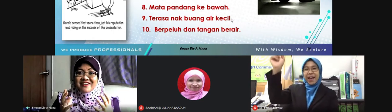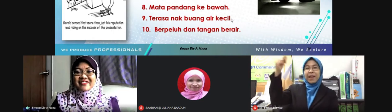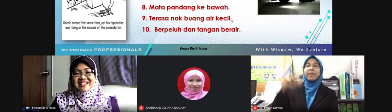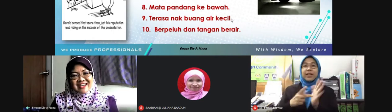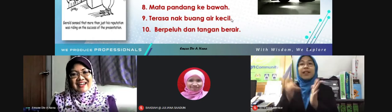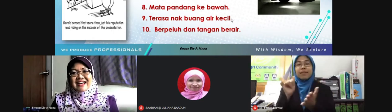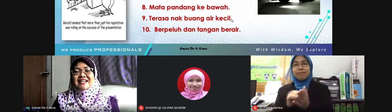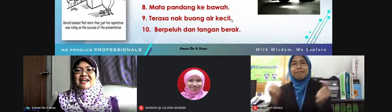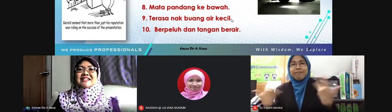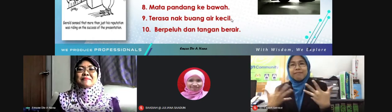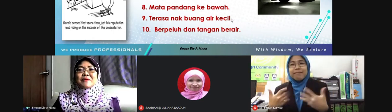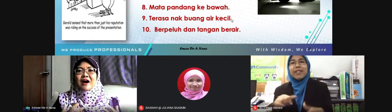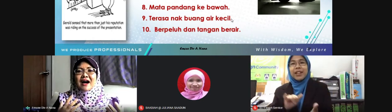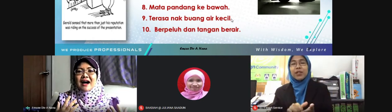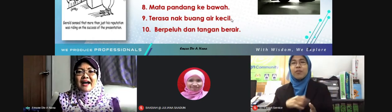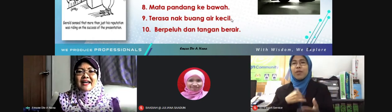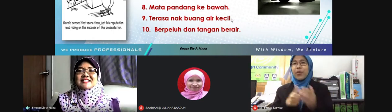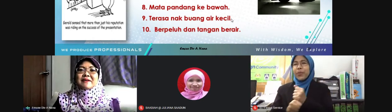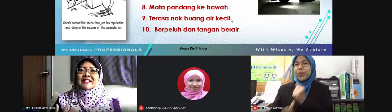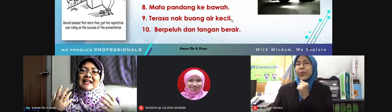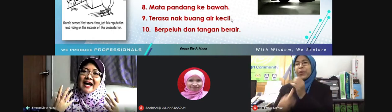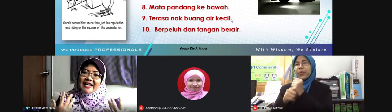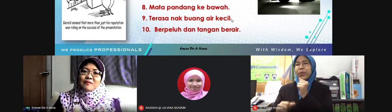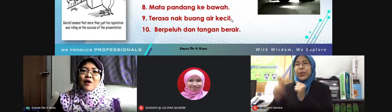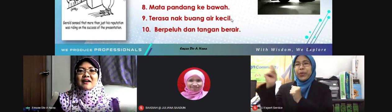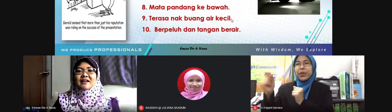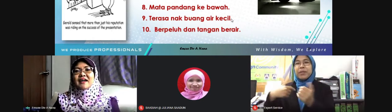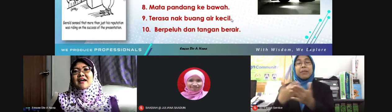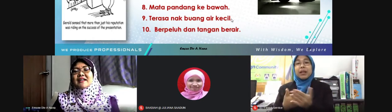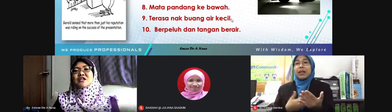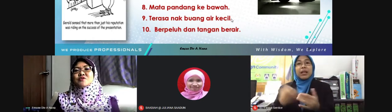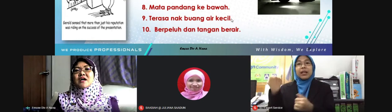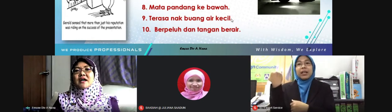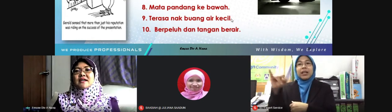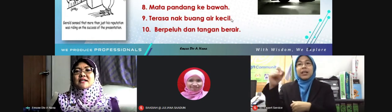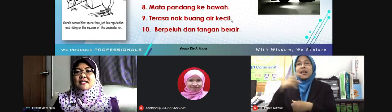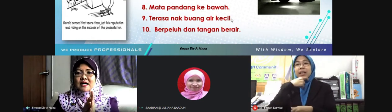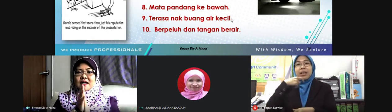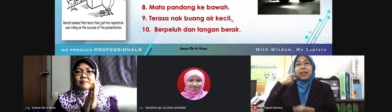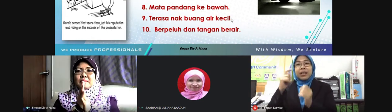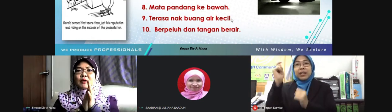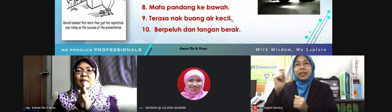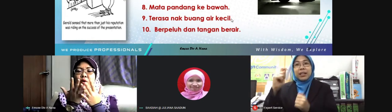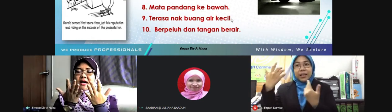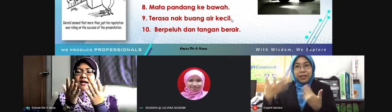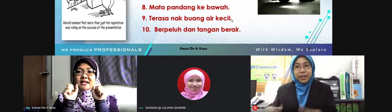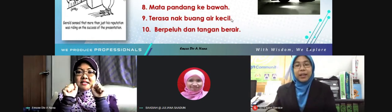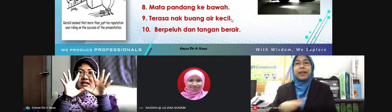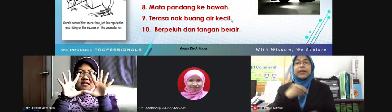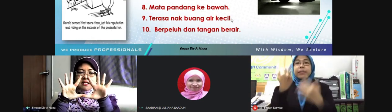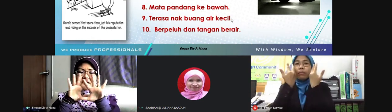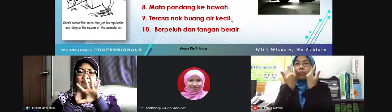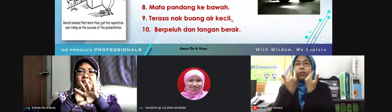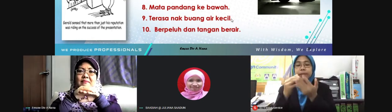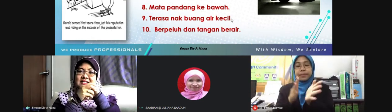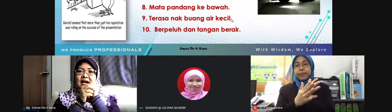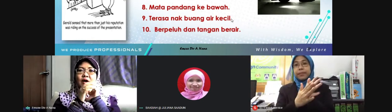dia nervous . Jadi asyik nak pergi buang air, dia sampai dah tak ada air nak buang . Dan juga dia berpeluh-peluh, tangan dia